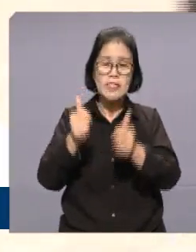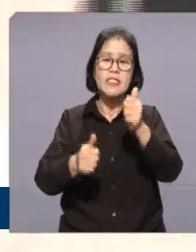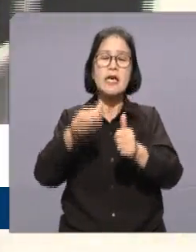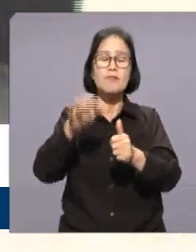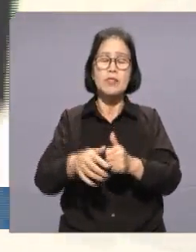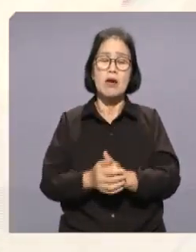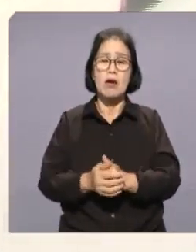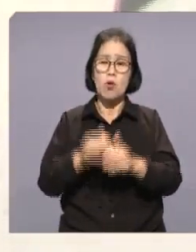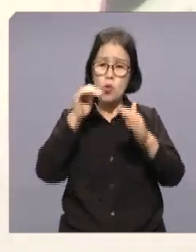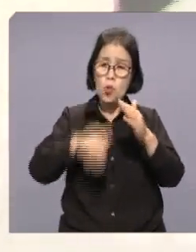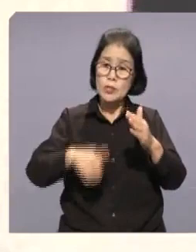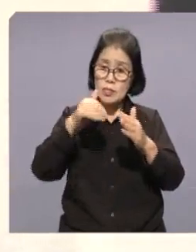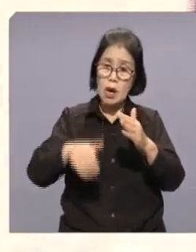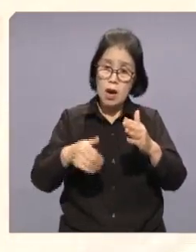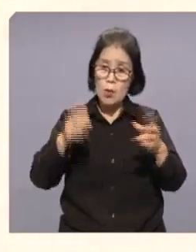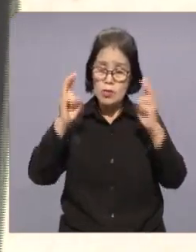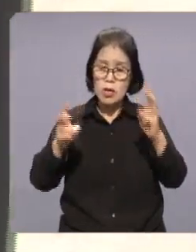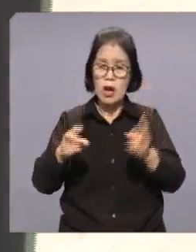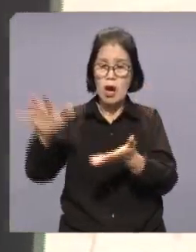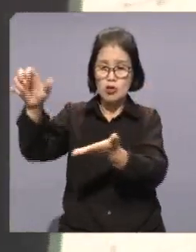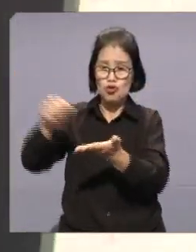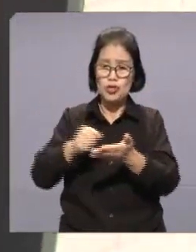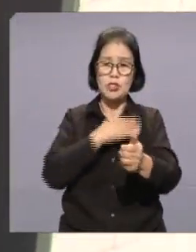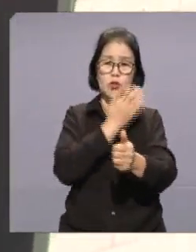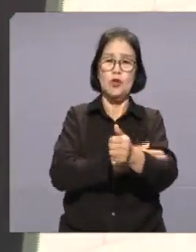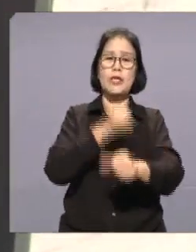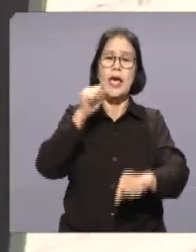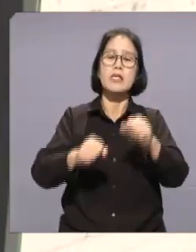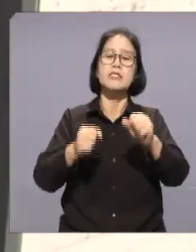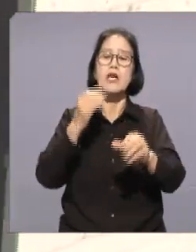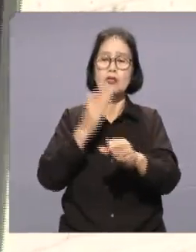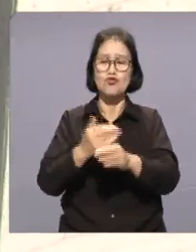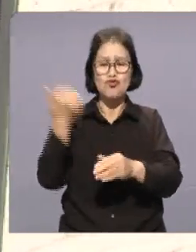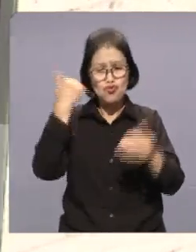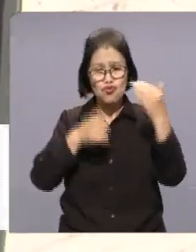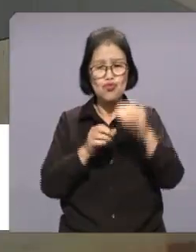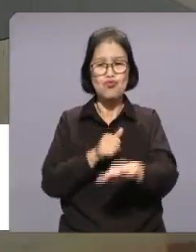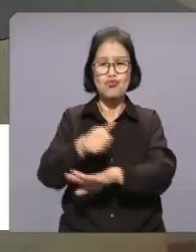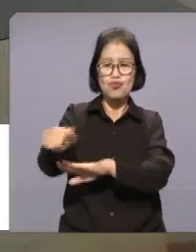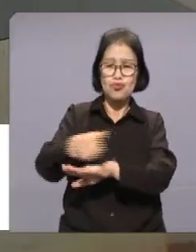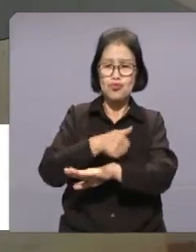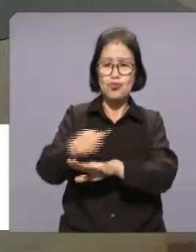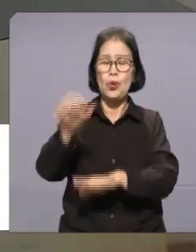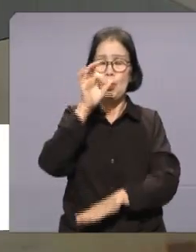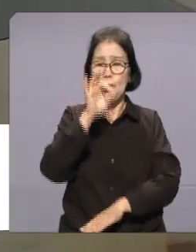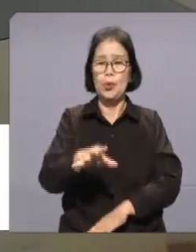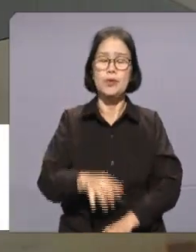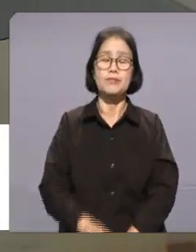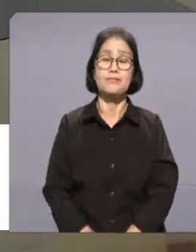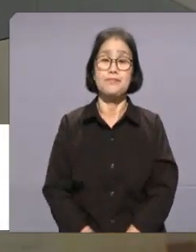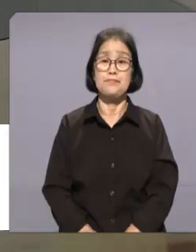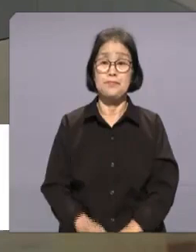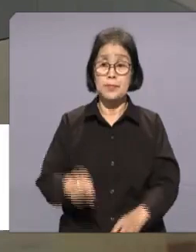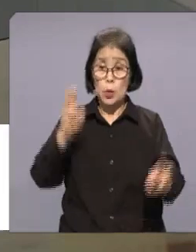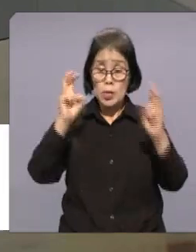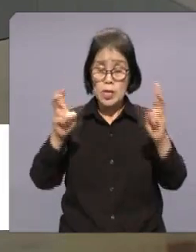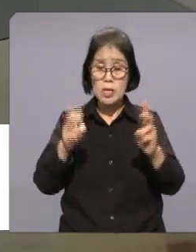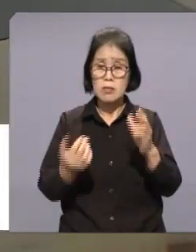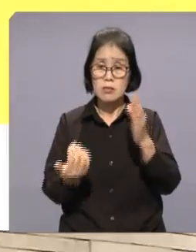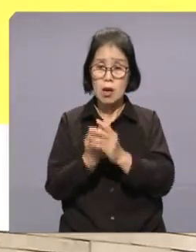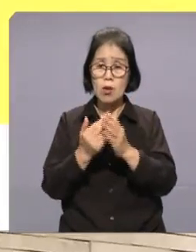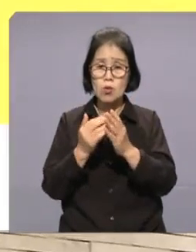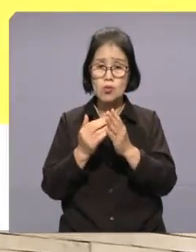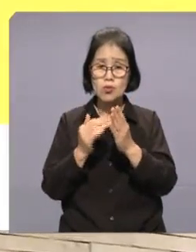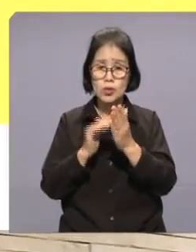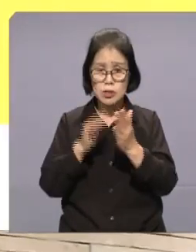공사를 진행한 시공사가 유치권을 행사하고 있어 누구도 출입할 수 없습니다. 시공사는 사고 직후